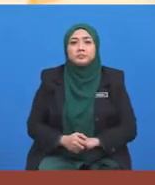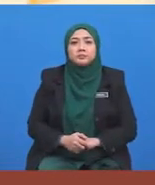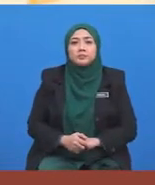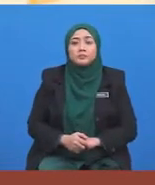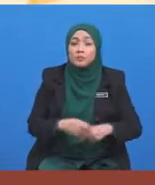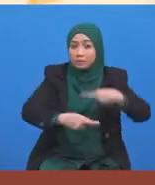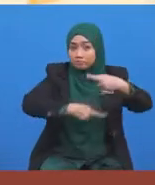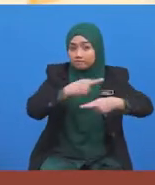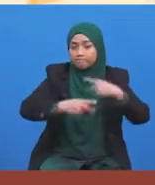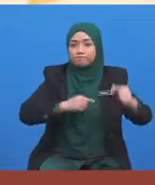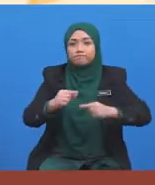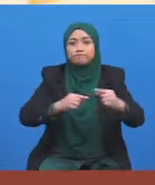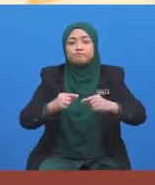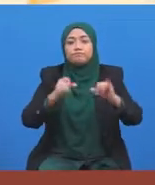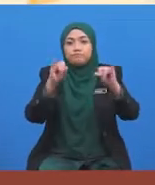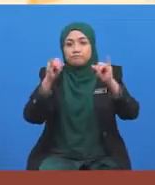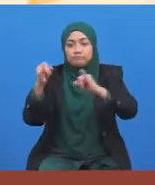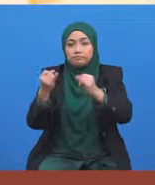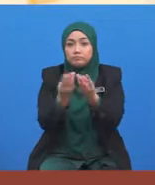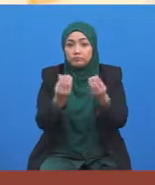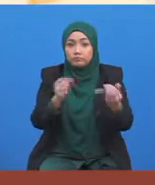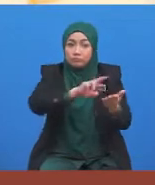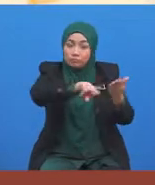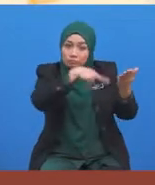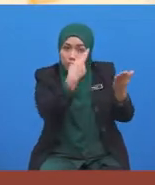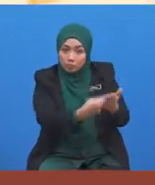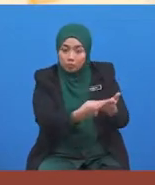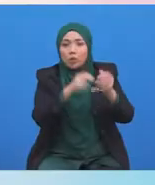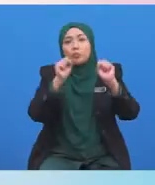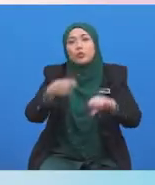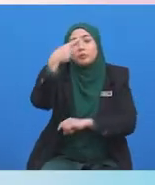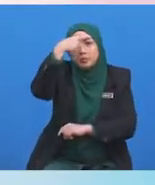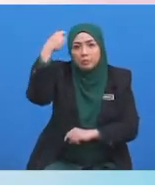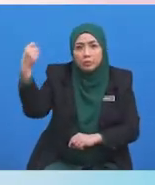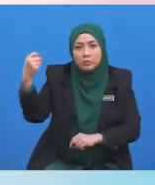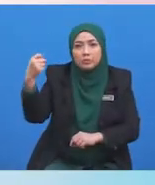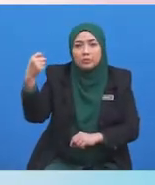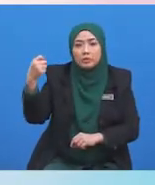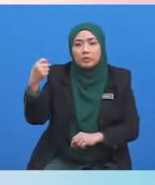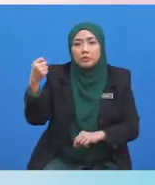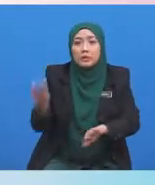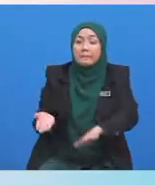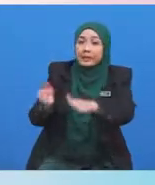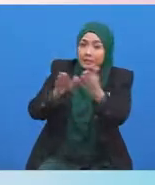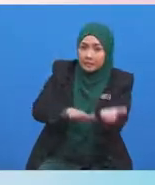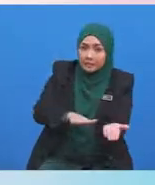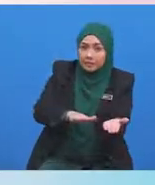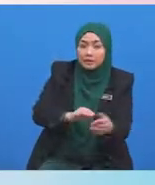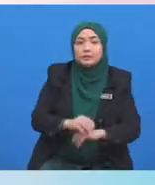Seterusnya, proses pergerakan jisim seperti tanah runtuh boleh mengakibatkan kehilangan nyawa atau